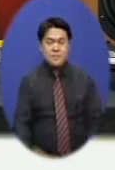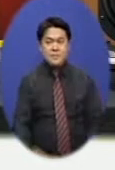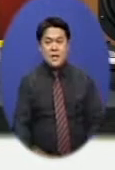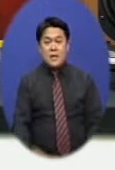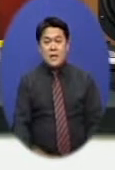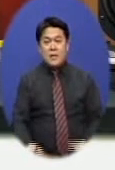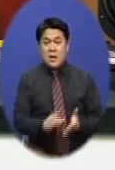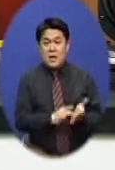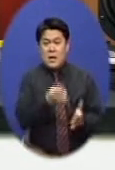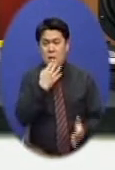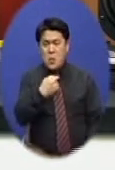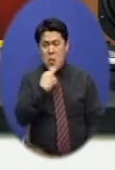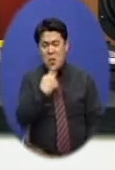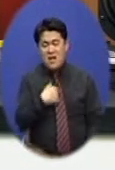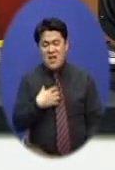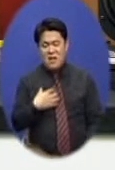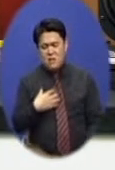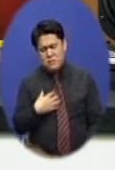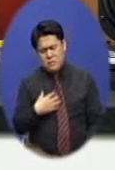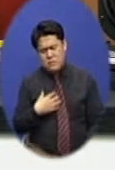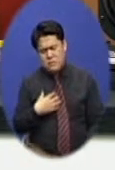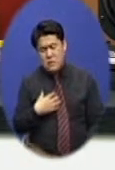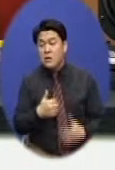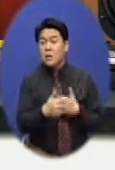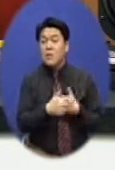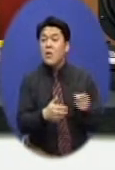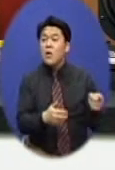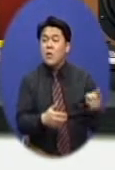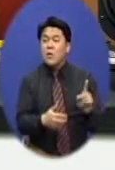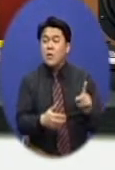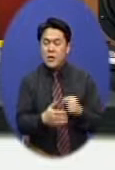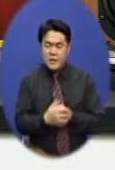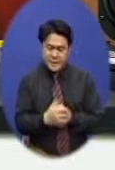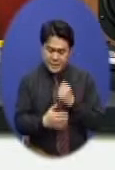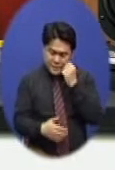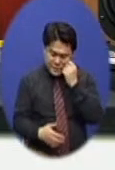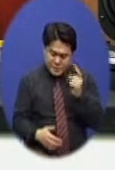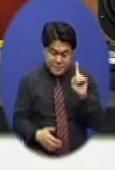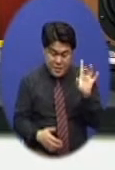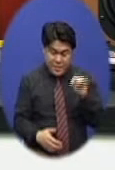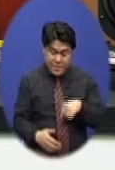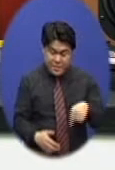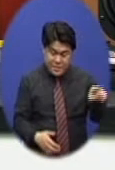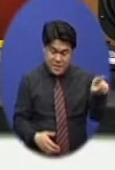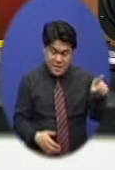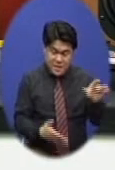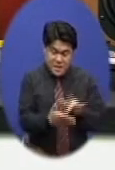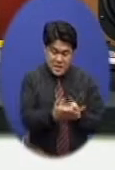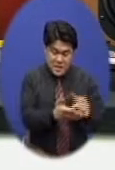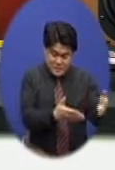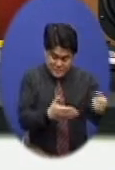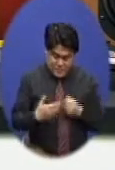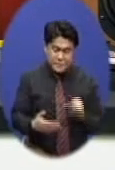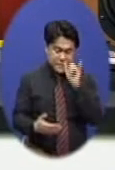지금도 네. 그 약을 안 먹으면 그냥 병원에서 종합병원에서 한 달에 저기 한 번씩 약을 꼭 먹어야